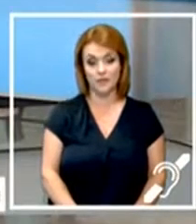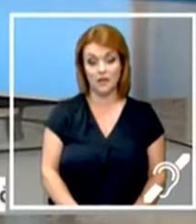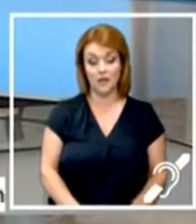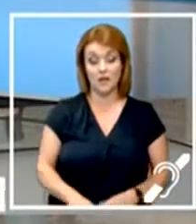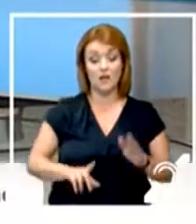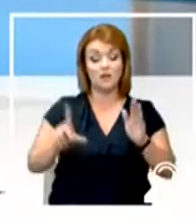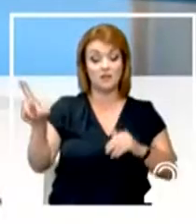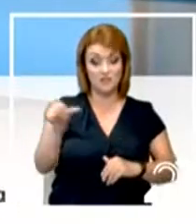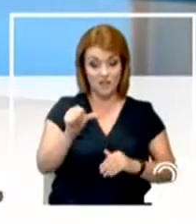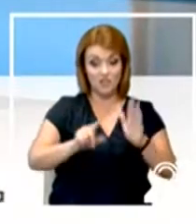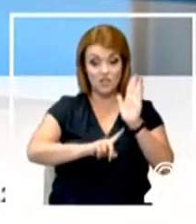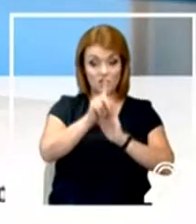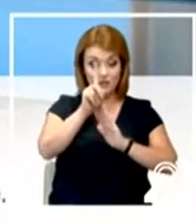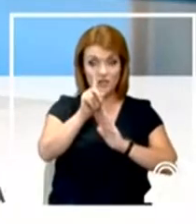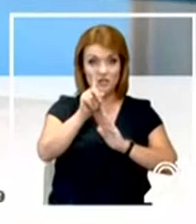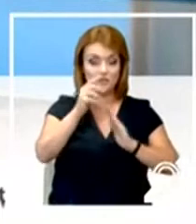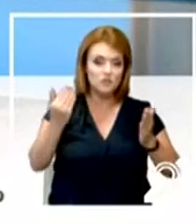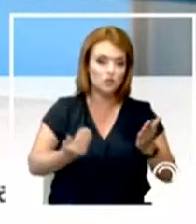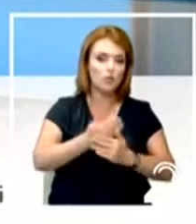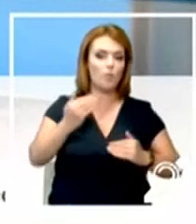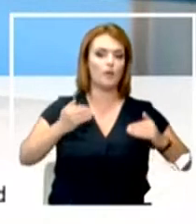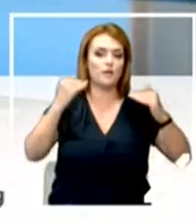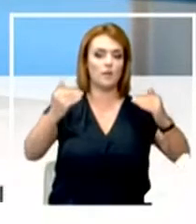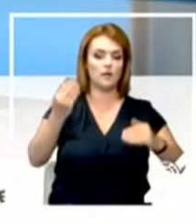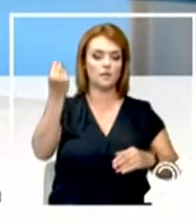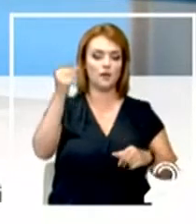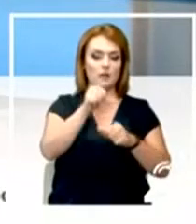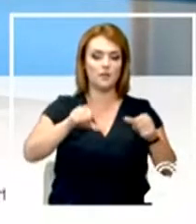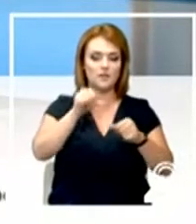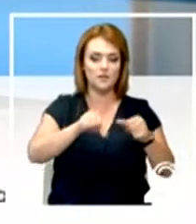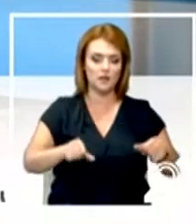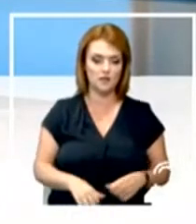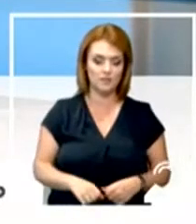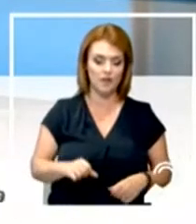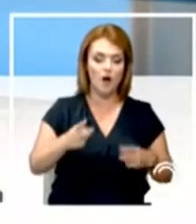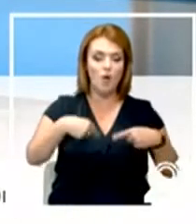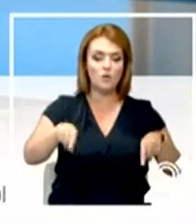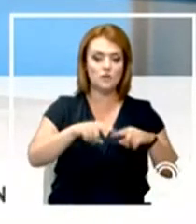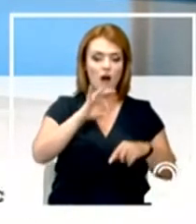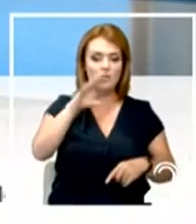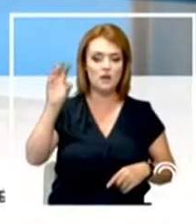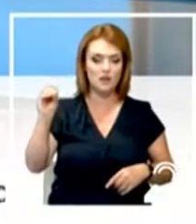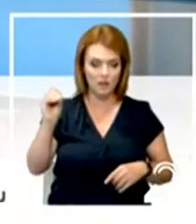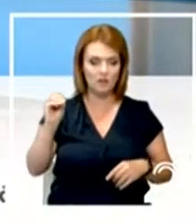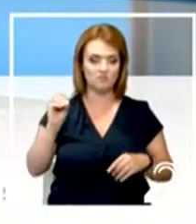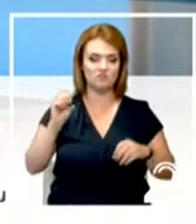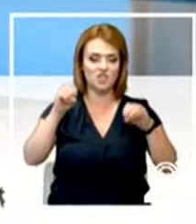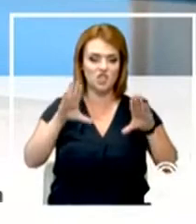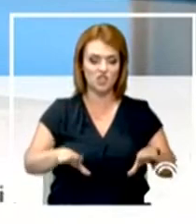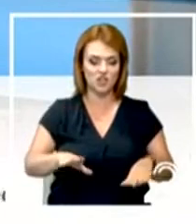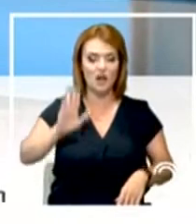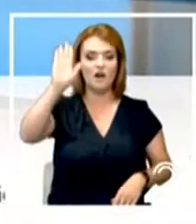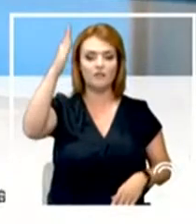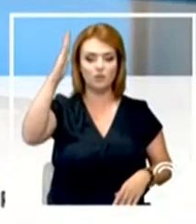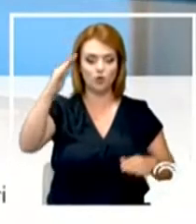Săptămâna începe cu o nouă scumpire a carburanților. Agenția Națională pentru Reglementare Energetică a stabilit pentru marți noi prețuri